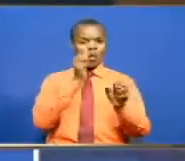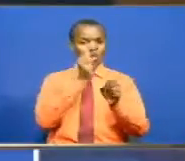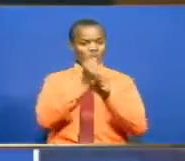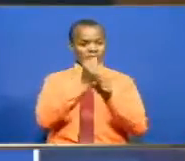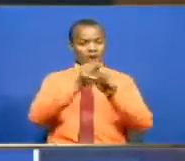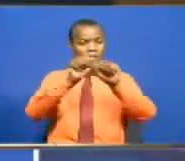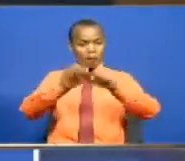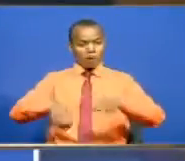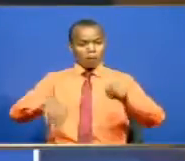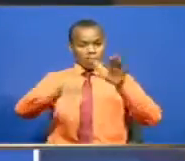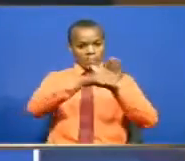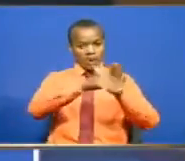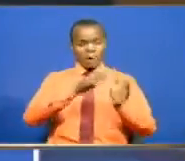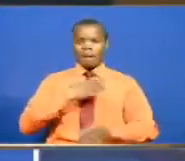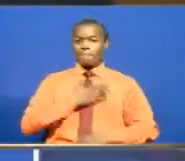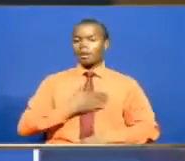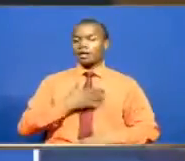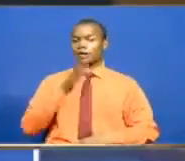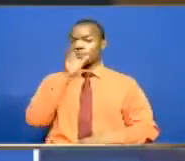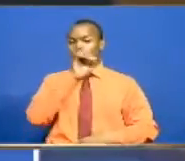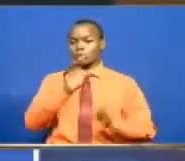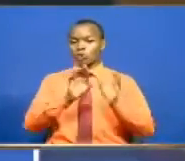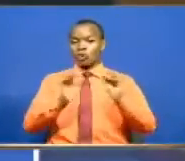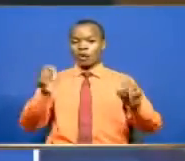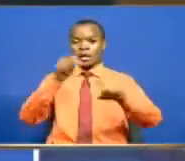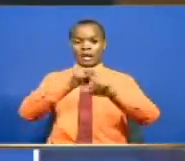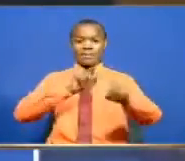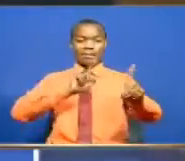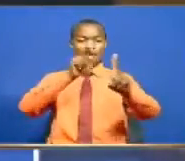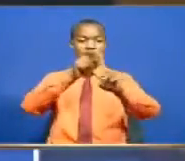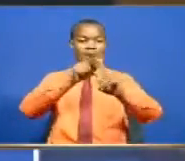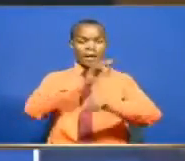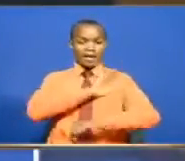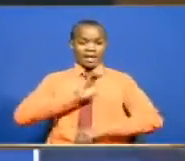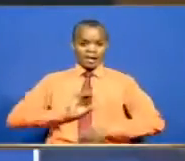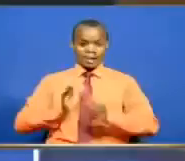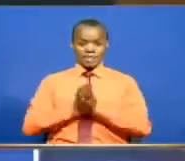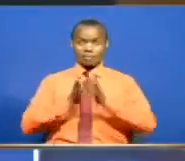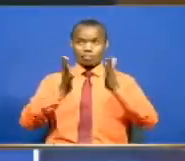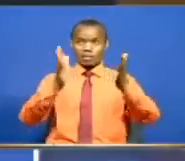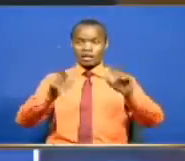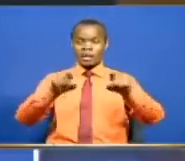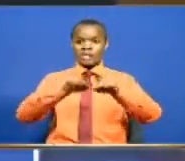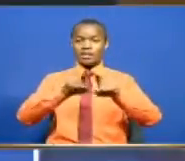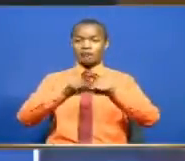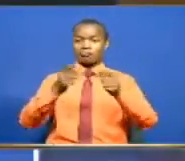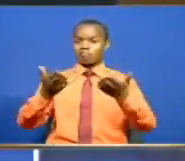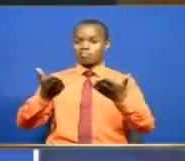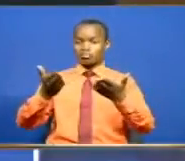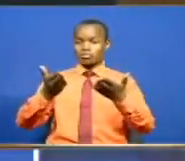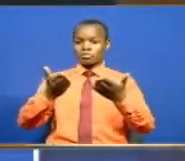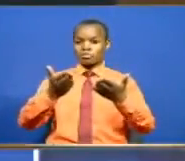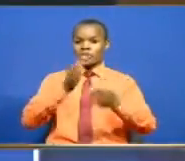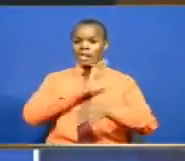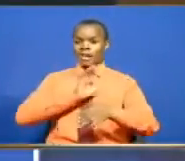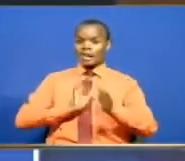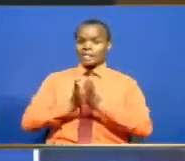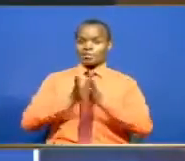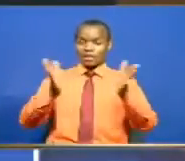not lose your job as we go towards Christmas, as we go towards the festive season. Do not be the